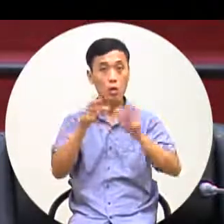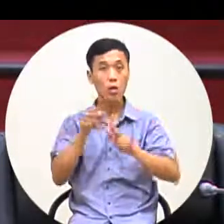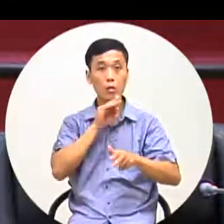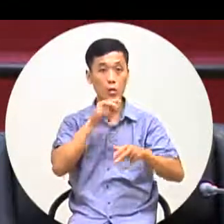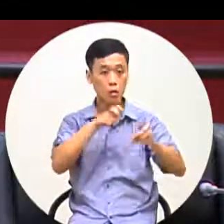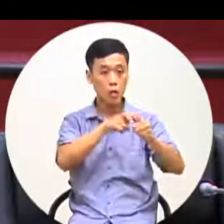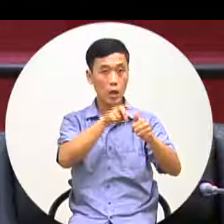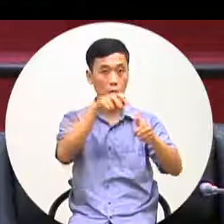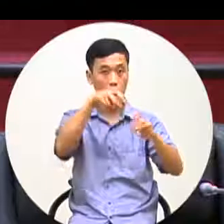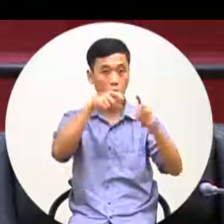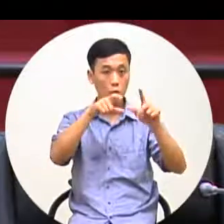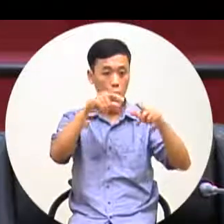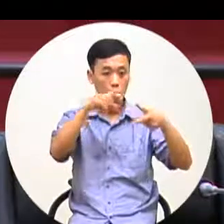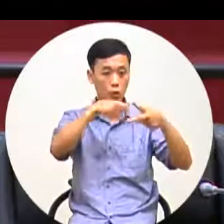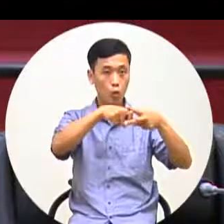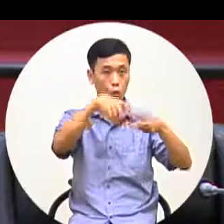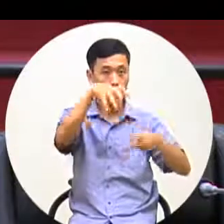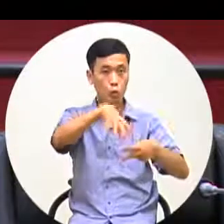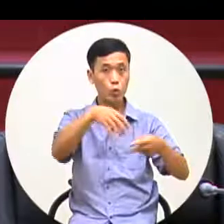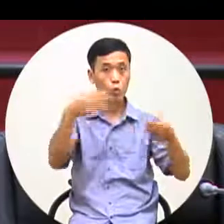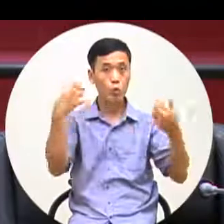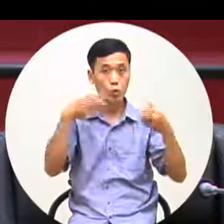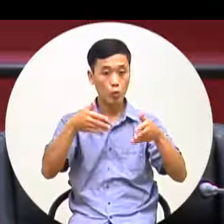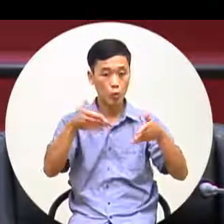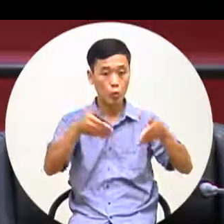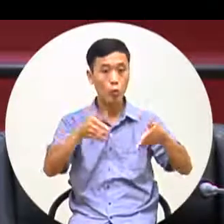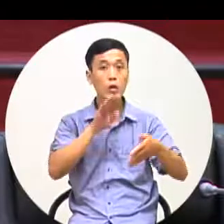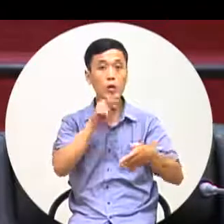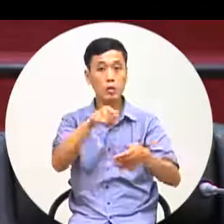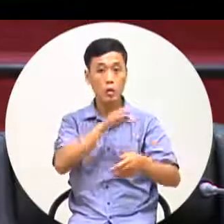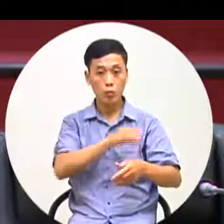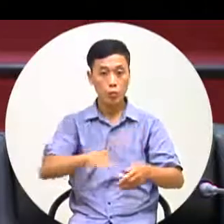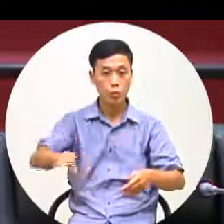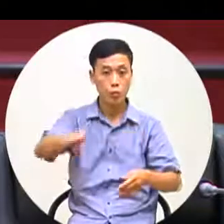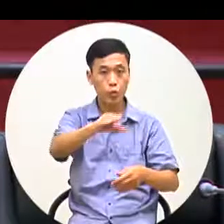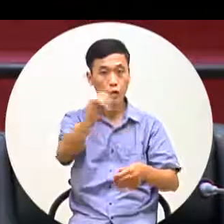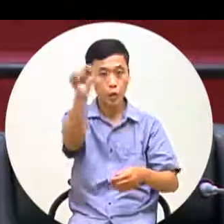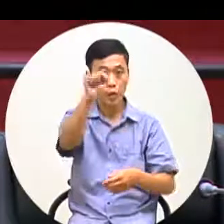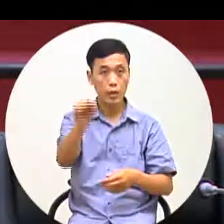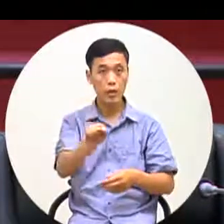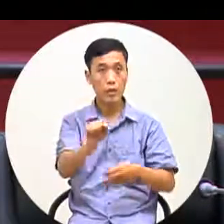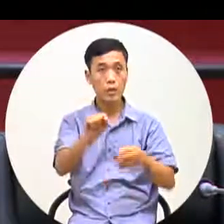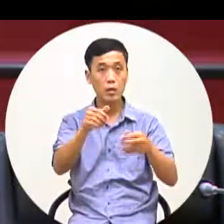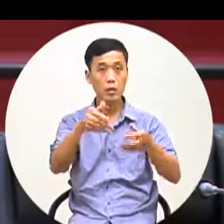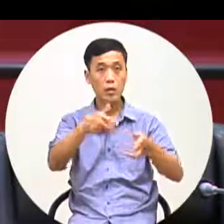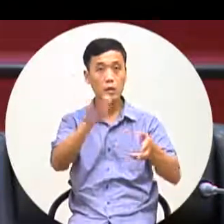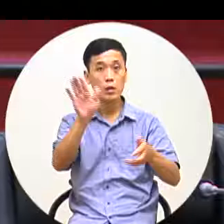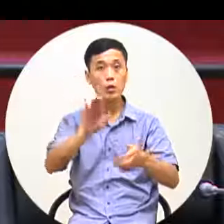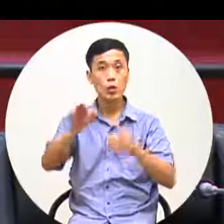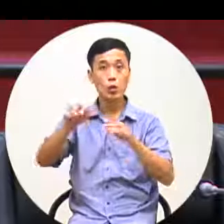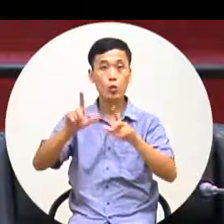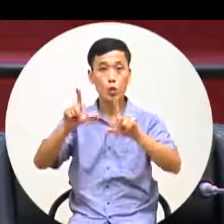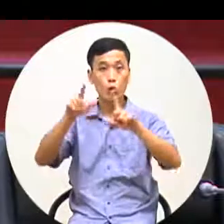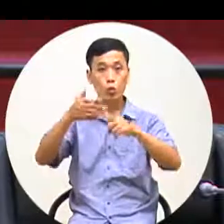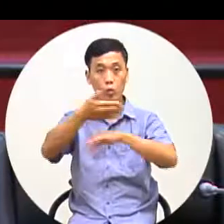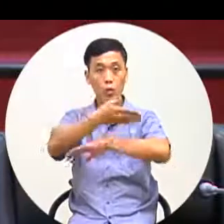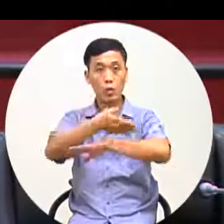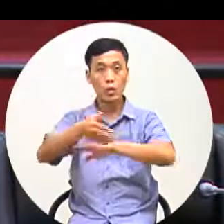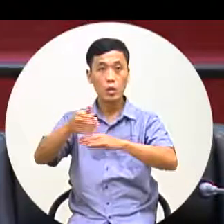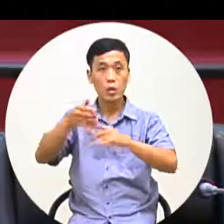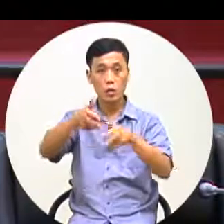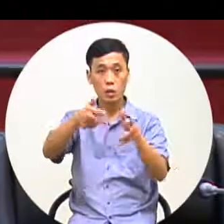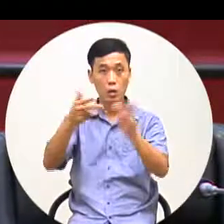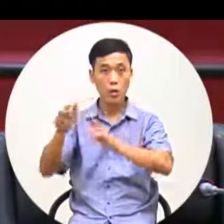个弯呢 S 型哦，这样过来哦，对不对？这个东河桥在旁边呢、哦，好，你看。好，这个是从那边过